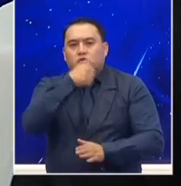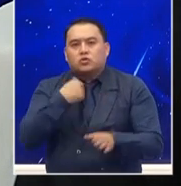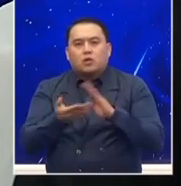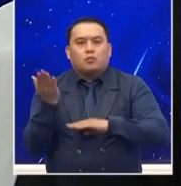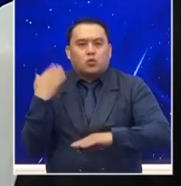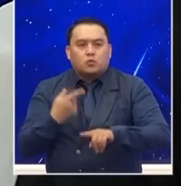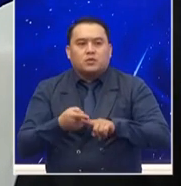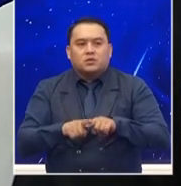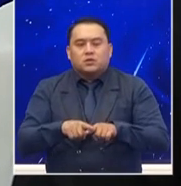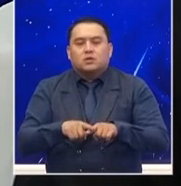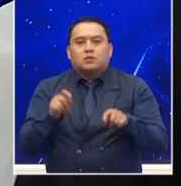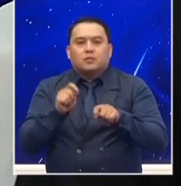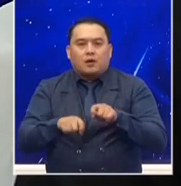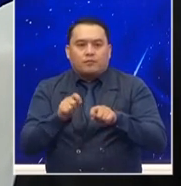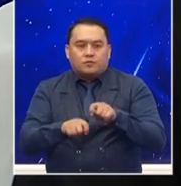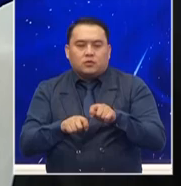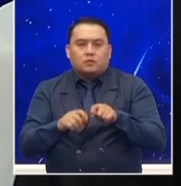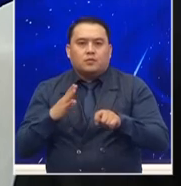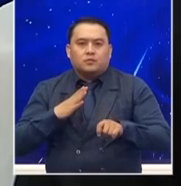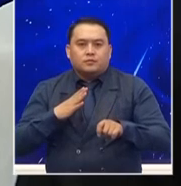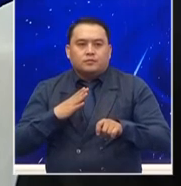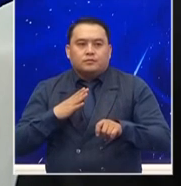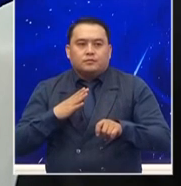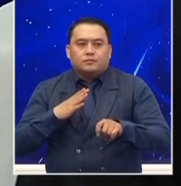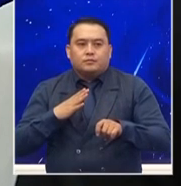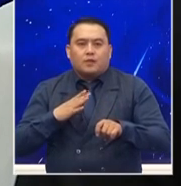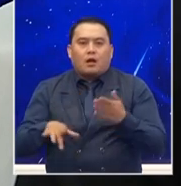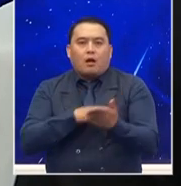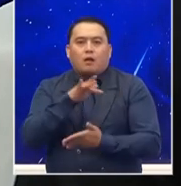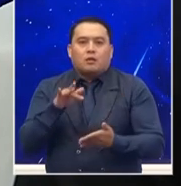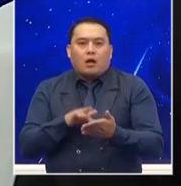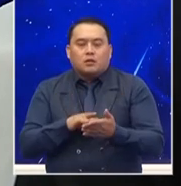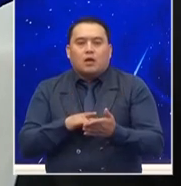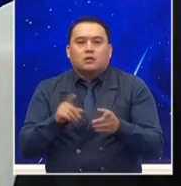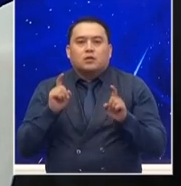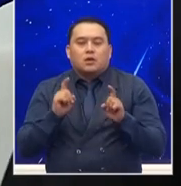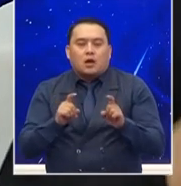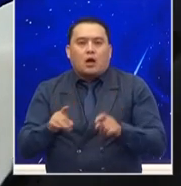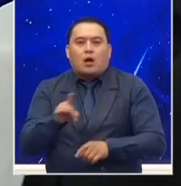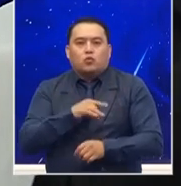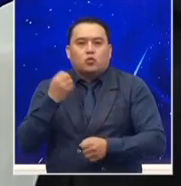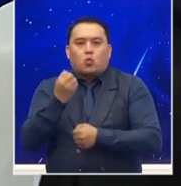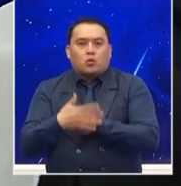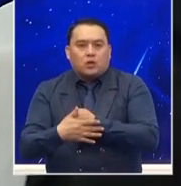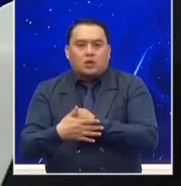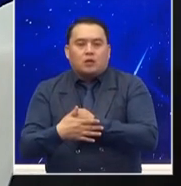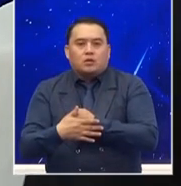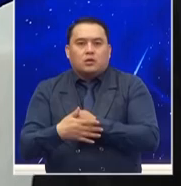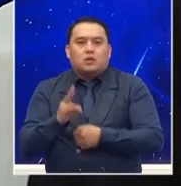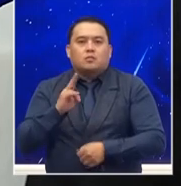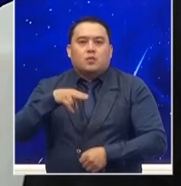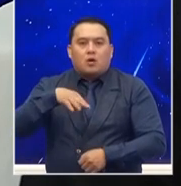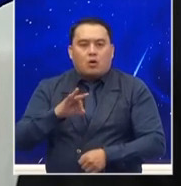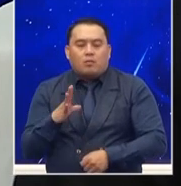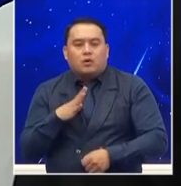біздің енді қарауымыз бойынша көбінесе қалада тіркелген или аудан орталығында тіркелген үкіметтік ұйымдар